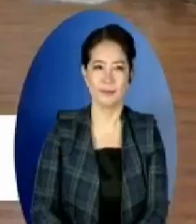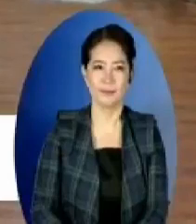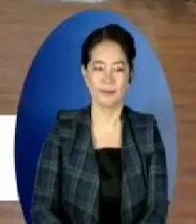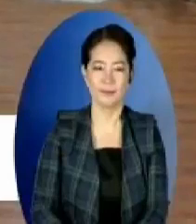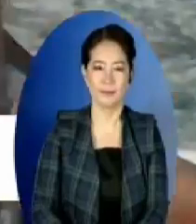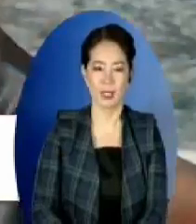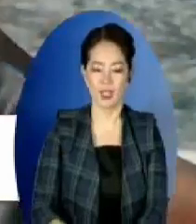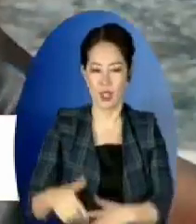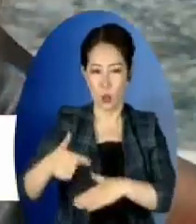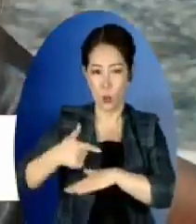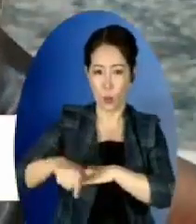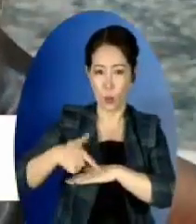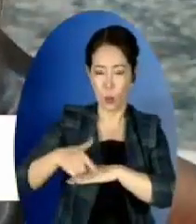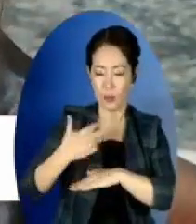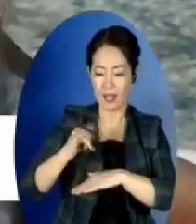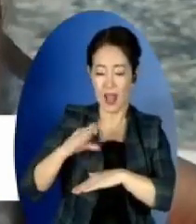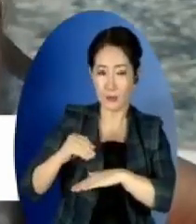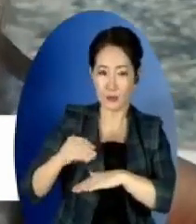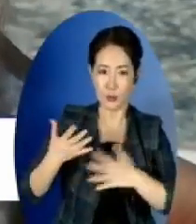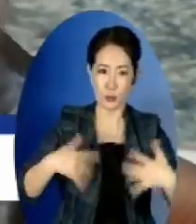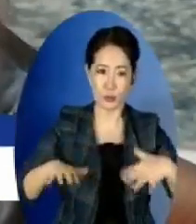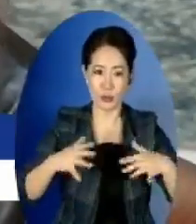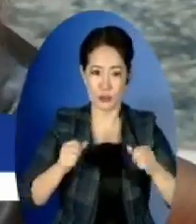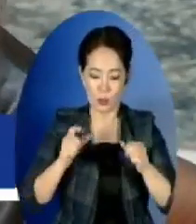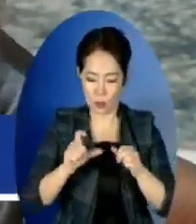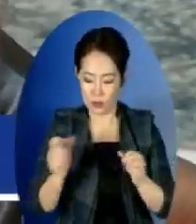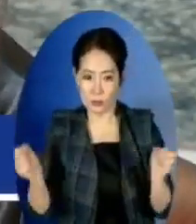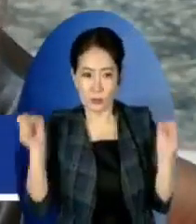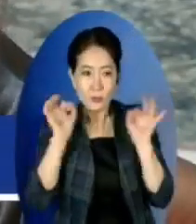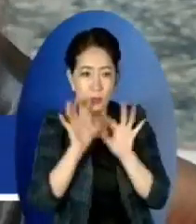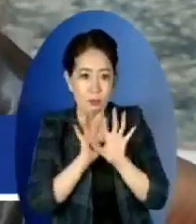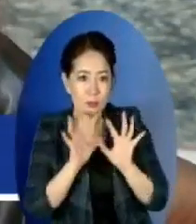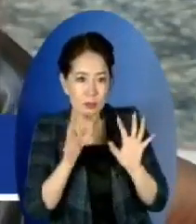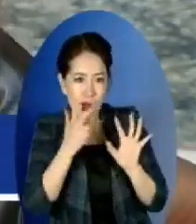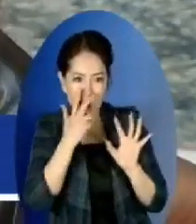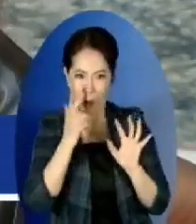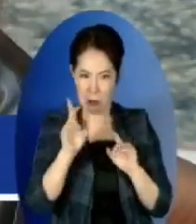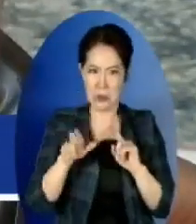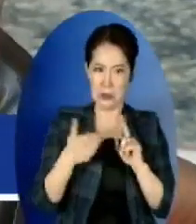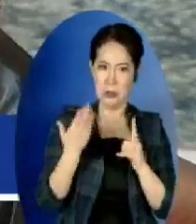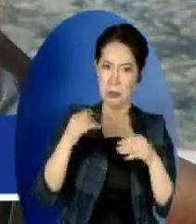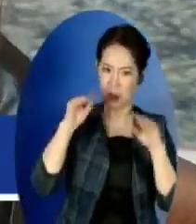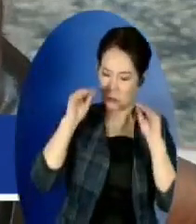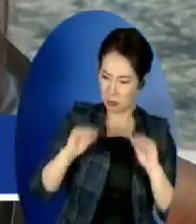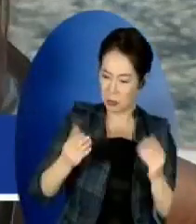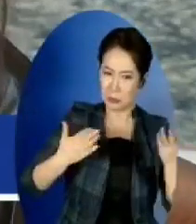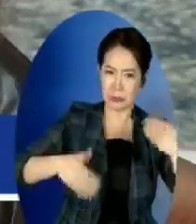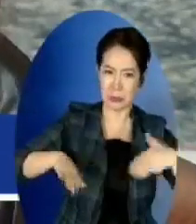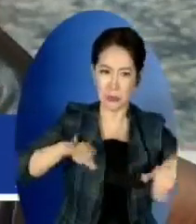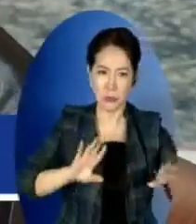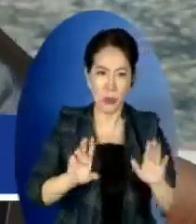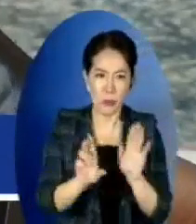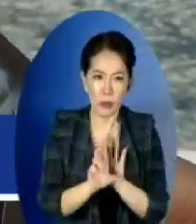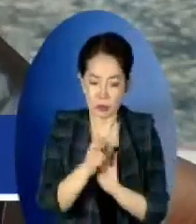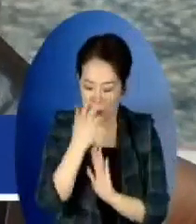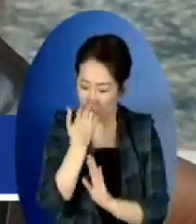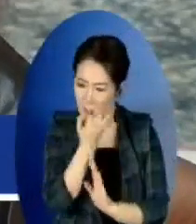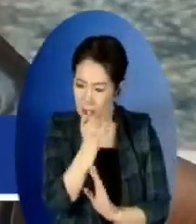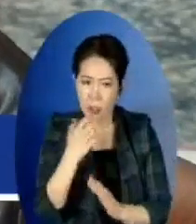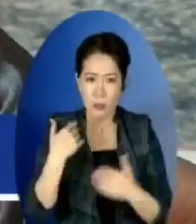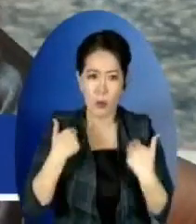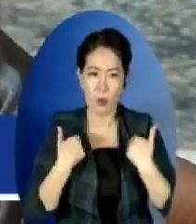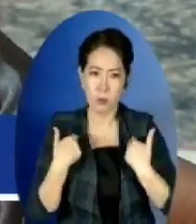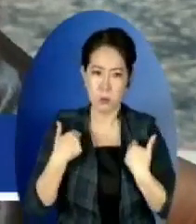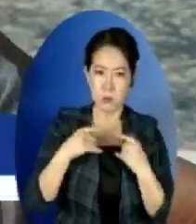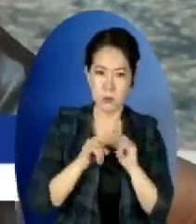Манай гудамжны бүжгийн бүжгчт мань хүртэл ирээд дэмжээтэй хөөх бүр ийм юм хийж болдгиймүү, бүр ингэж хөдөл болдгиймүү, ийм хөдөлгөөн байдгиймүү